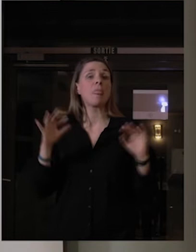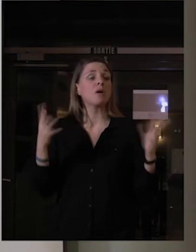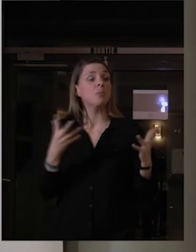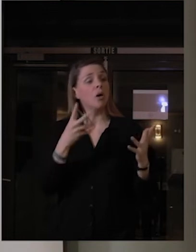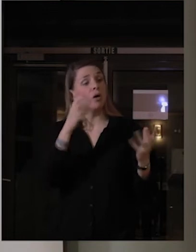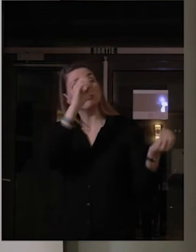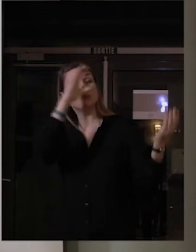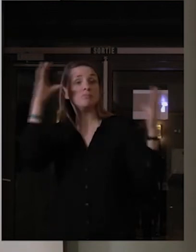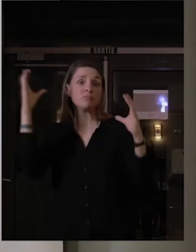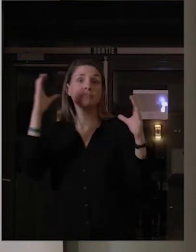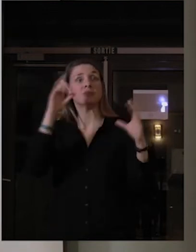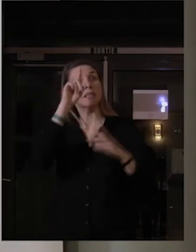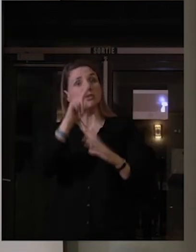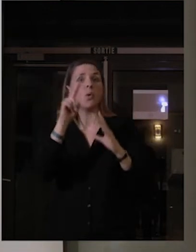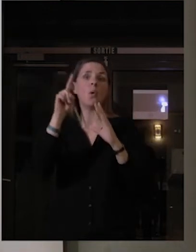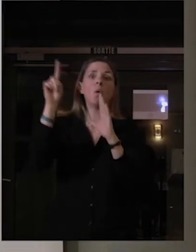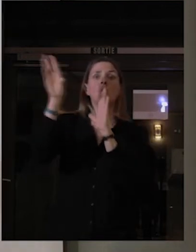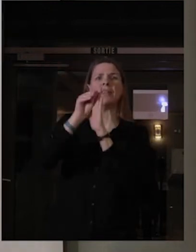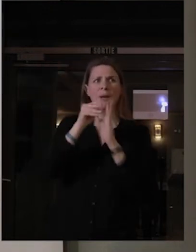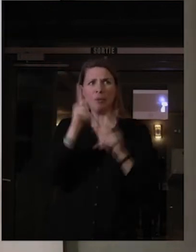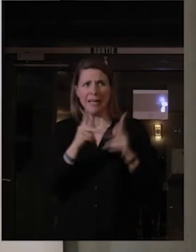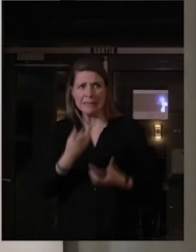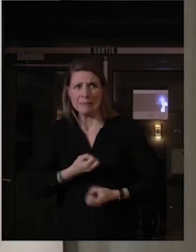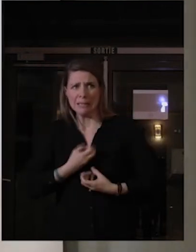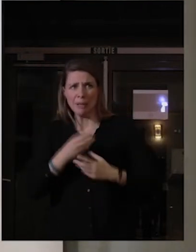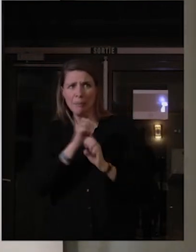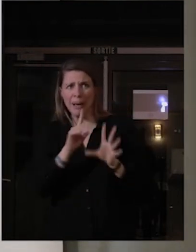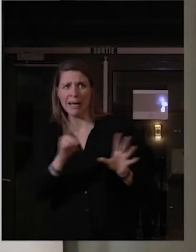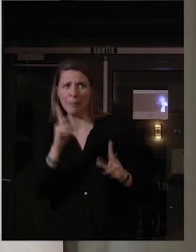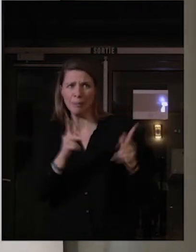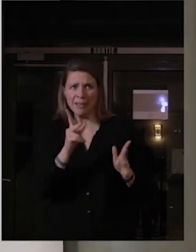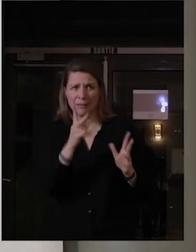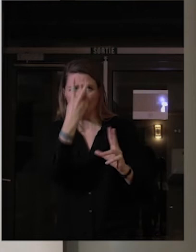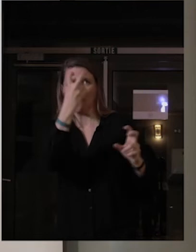un peu cette question des modèles ? Je ne suis pas très claire, hein, mais... Vous m'avez compris. Oui.